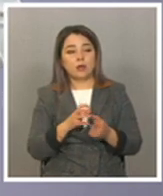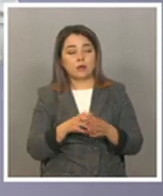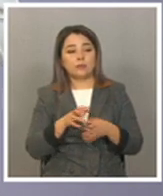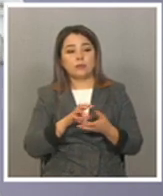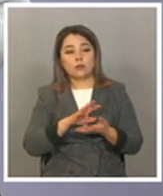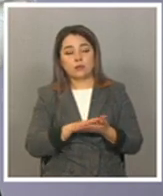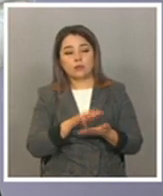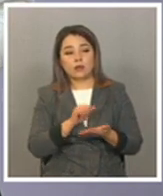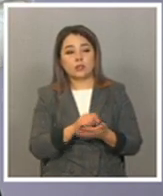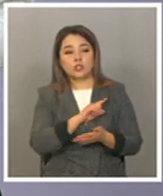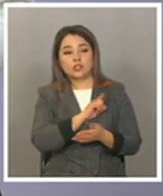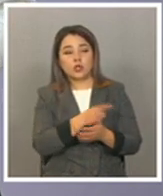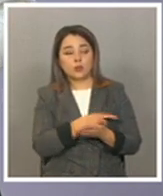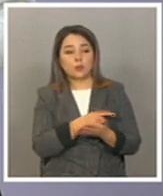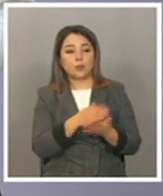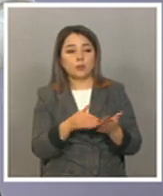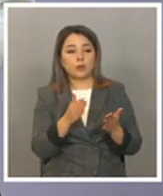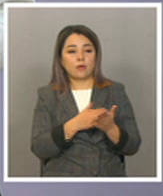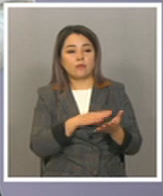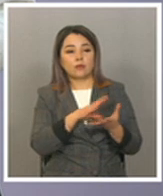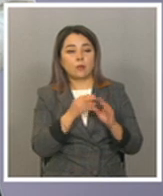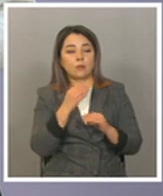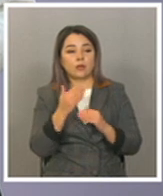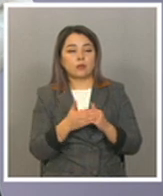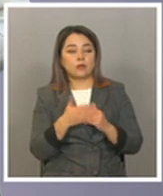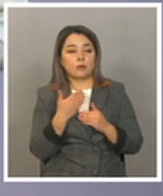сила, уничтожающая все перед собой.